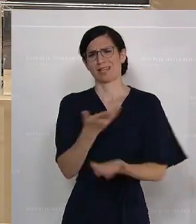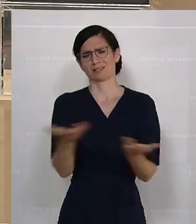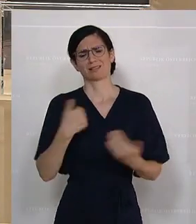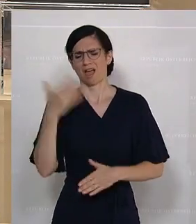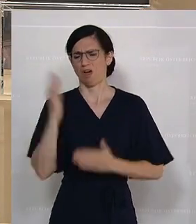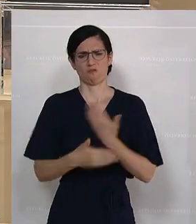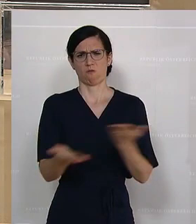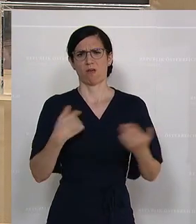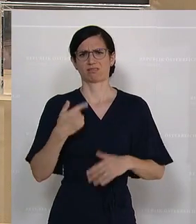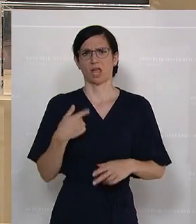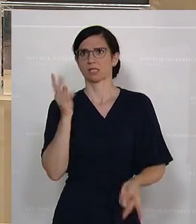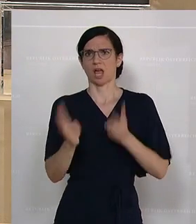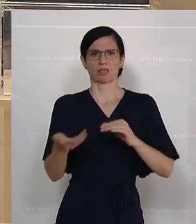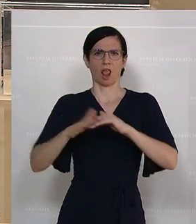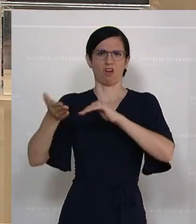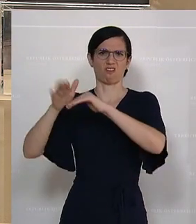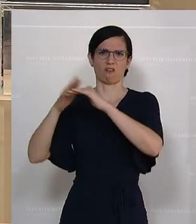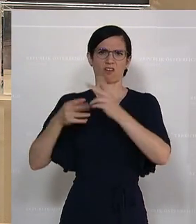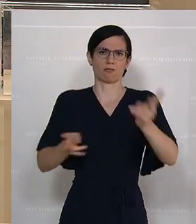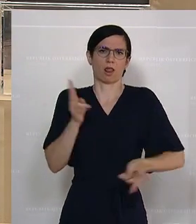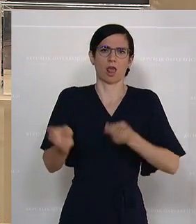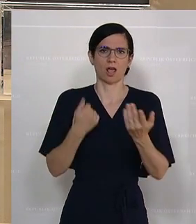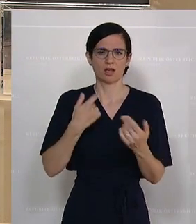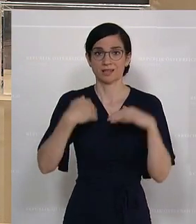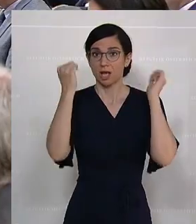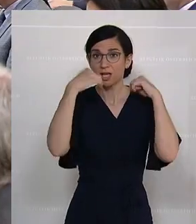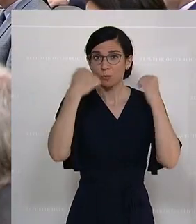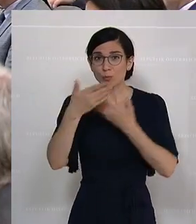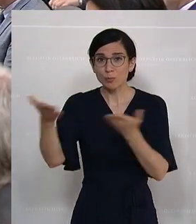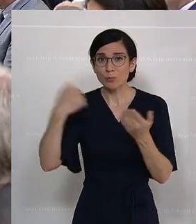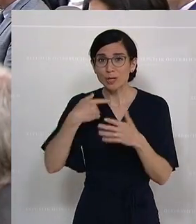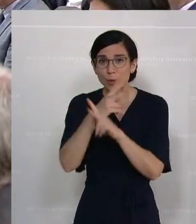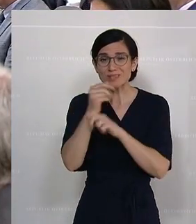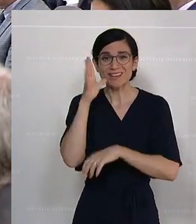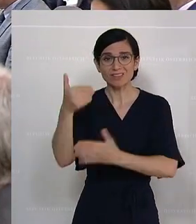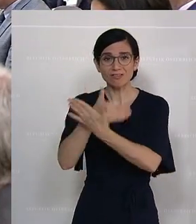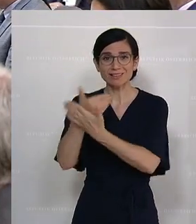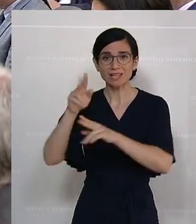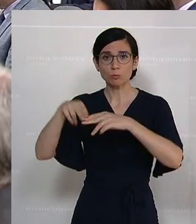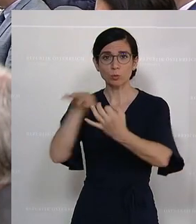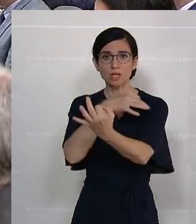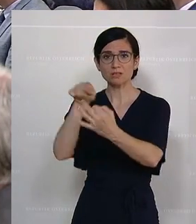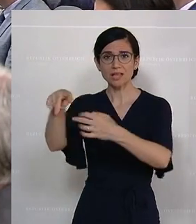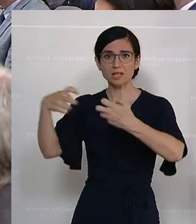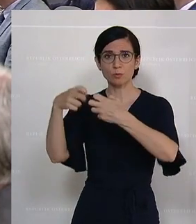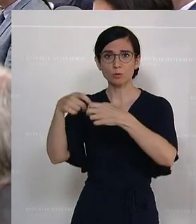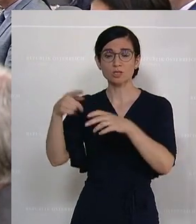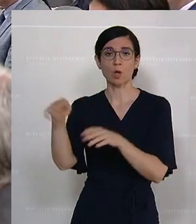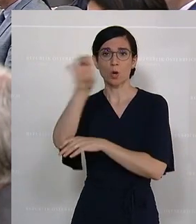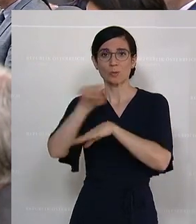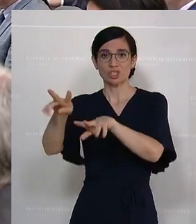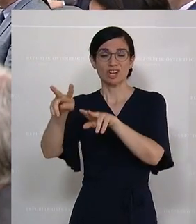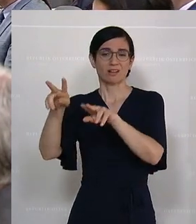kanalisierung der bundeskanzler vertritt republik österreich beim europäischen rat das ist nicht sein wunsch das ist eine